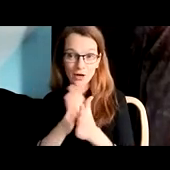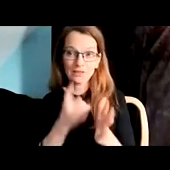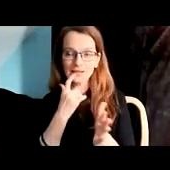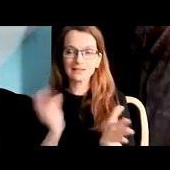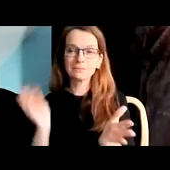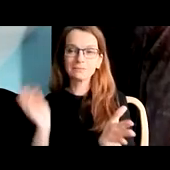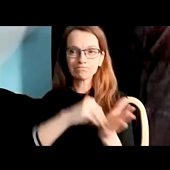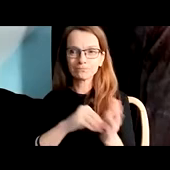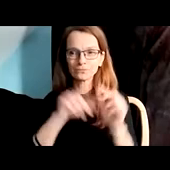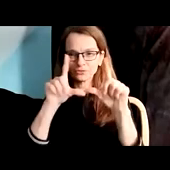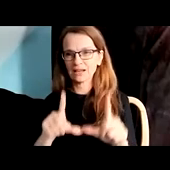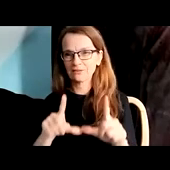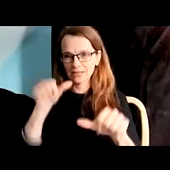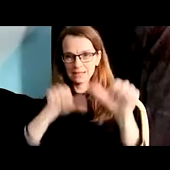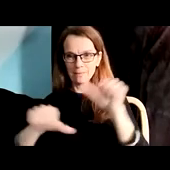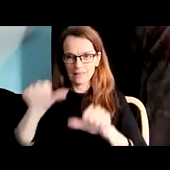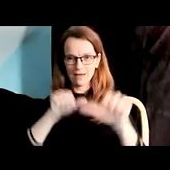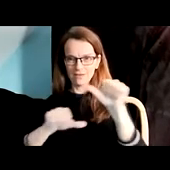v ustavo.